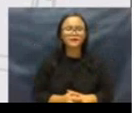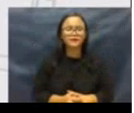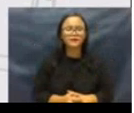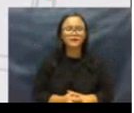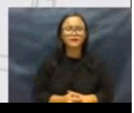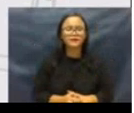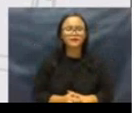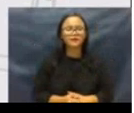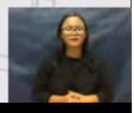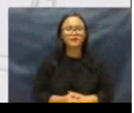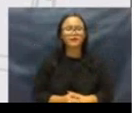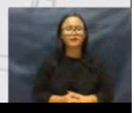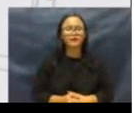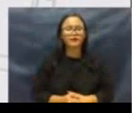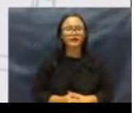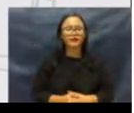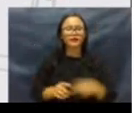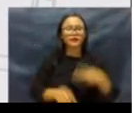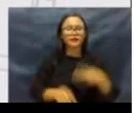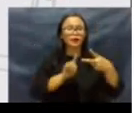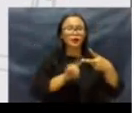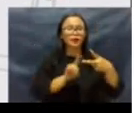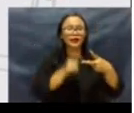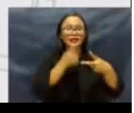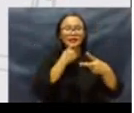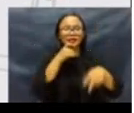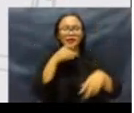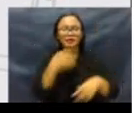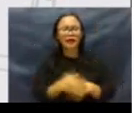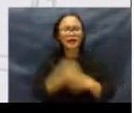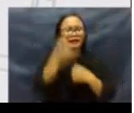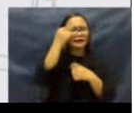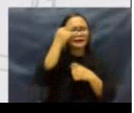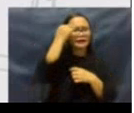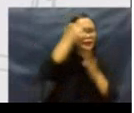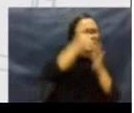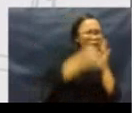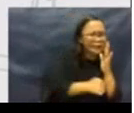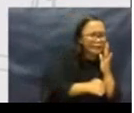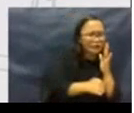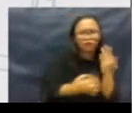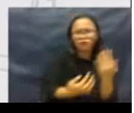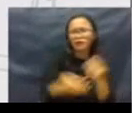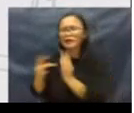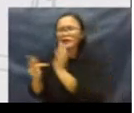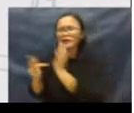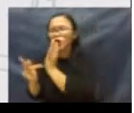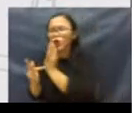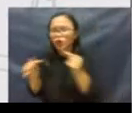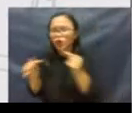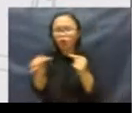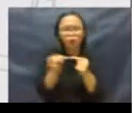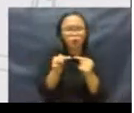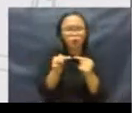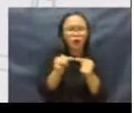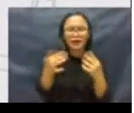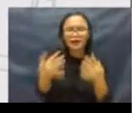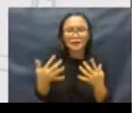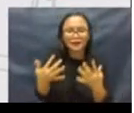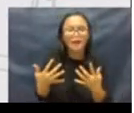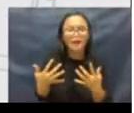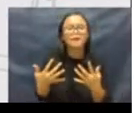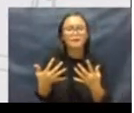topik berpikir kritis dan hubungannya dengan teknologi. Saya akan hubungkan dengan lingkungan teknologi,